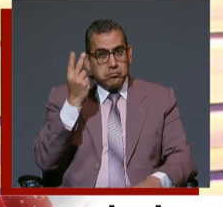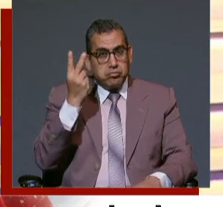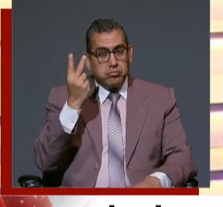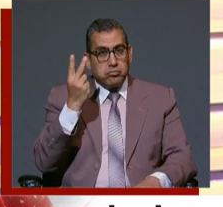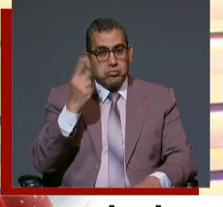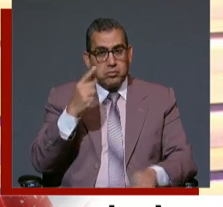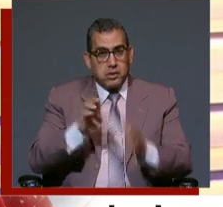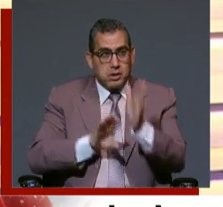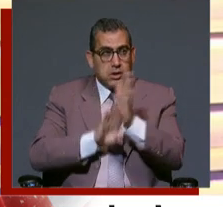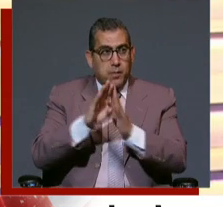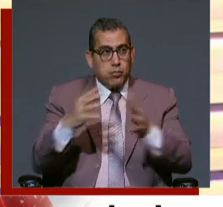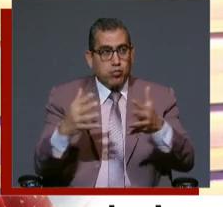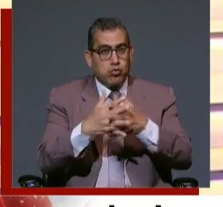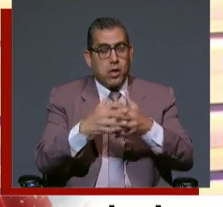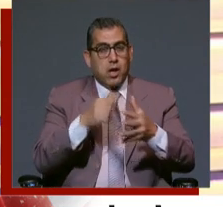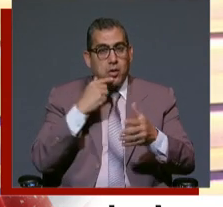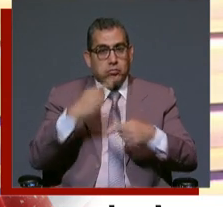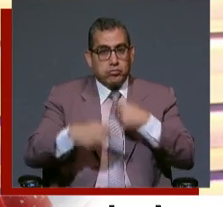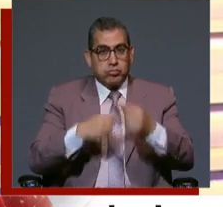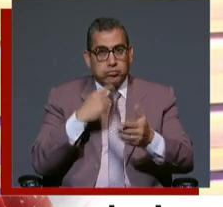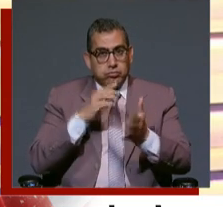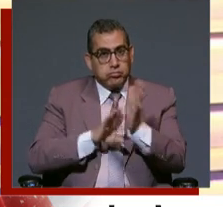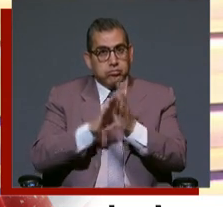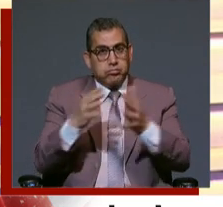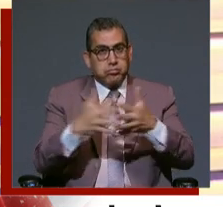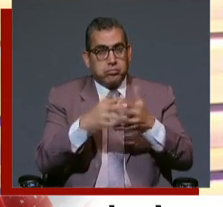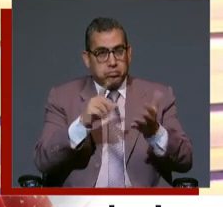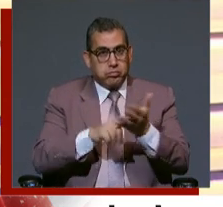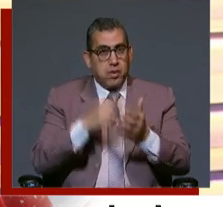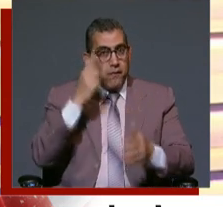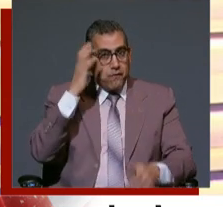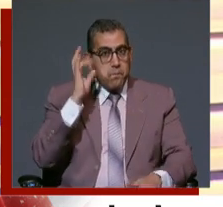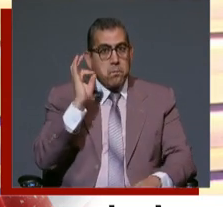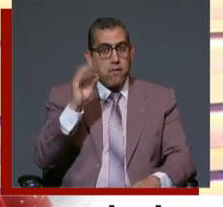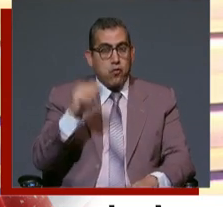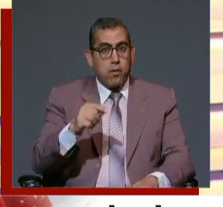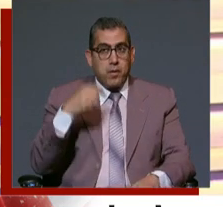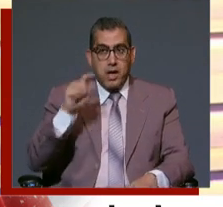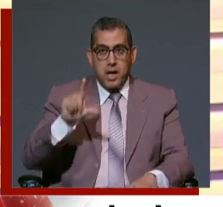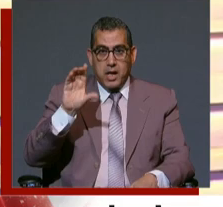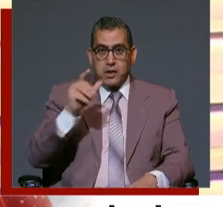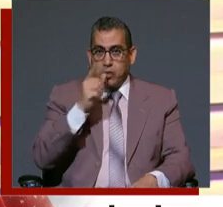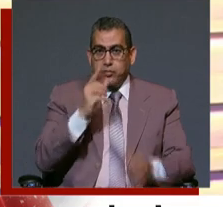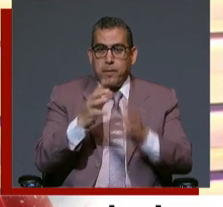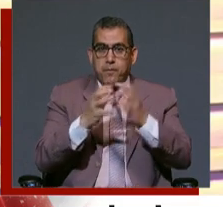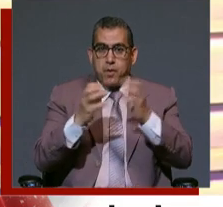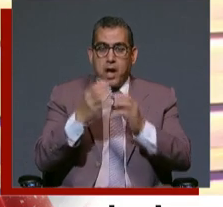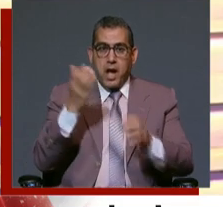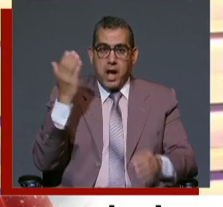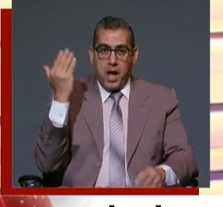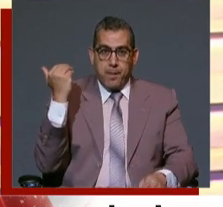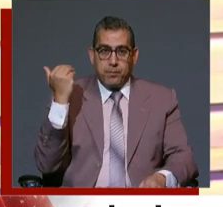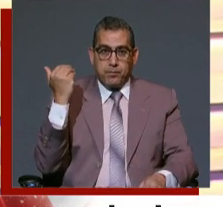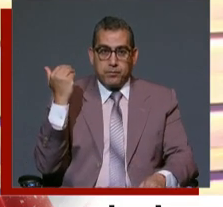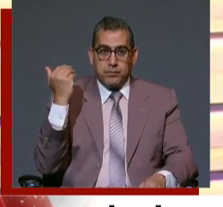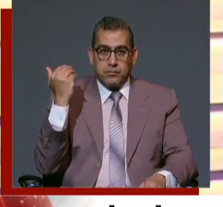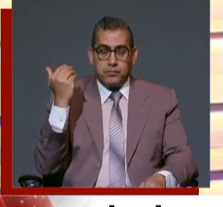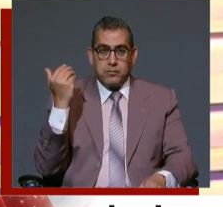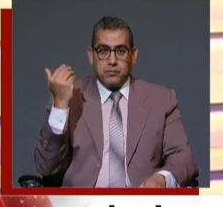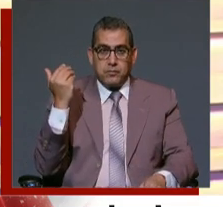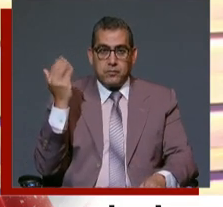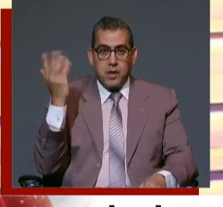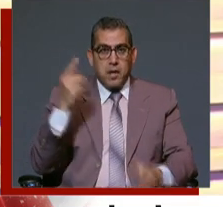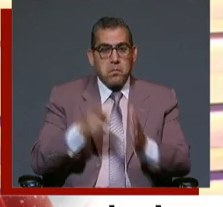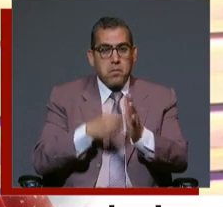وفكرة الشراكة وليست فكرة المساعدة، هذا مفهوم تحدث به الرئيس عبد الفتاح السيسي من قبل أكثر من